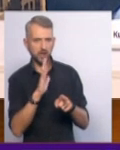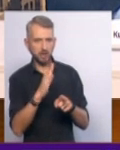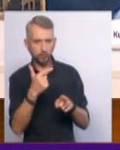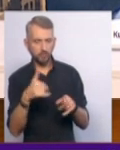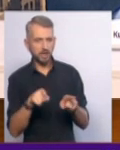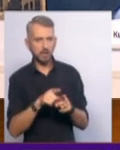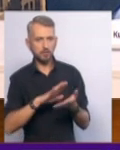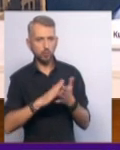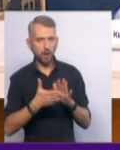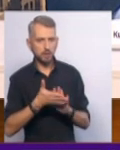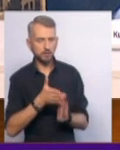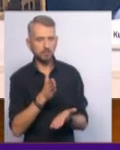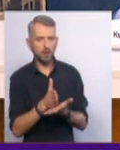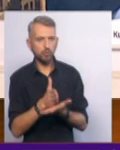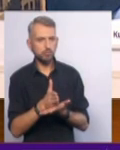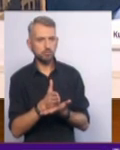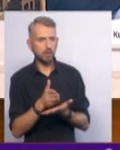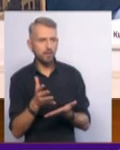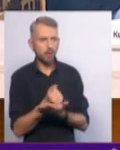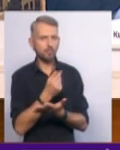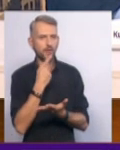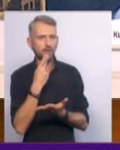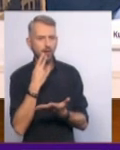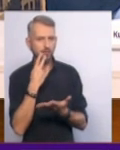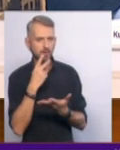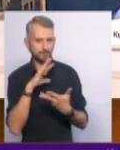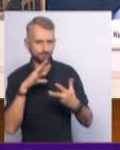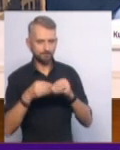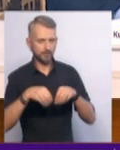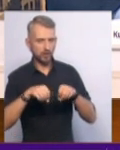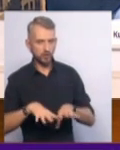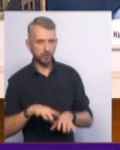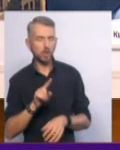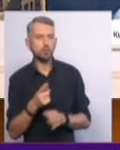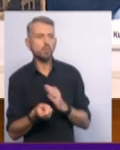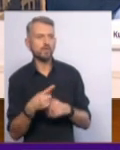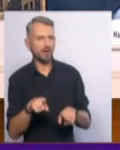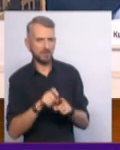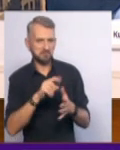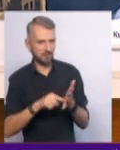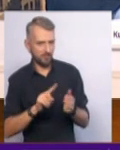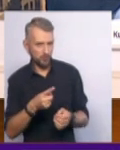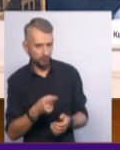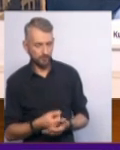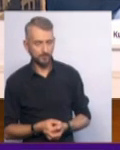ситуаціях знаходиться завжди конструктивне рішення. Чому виникають такі питання? Тому